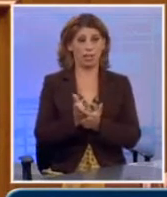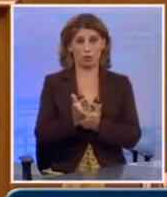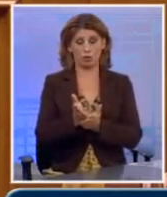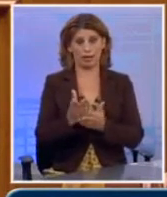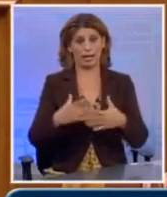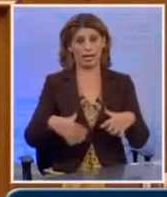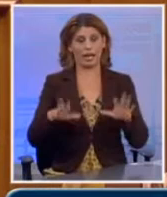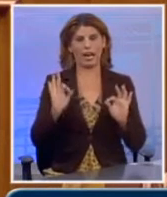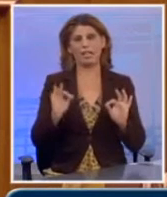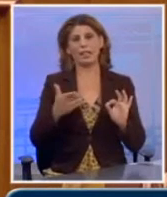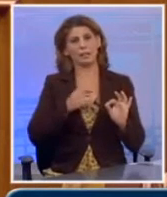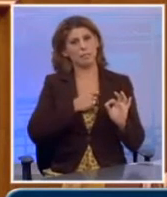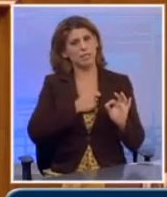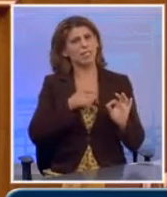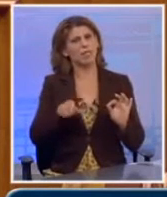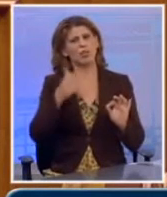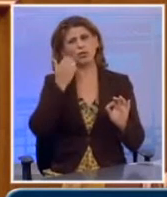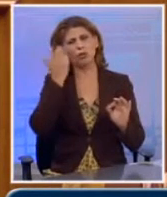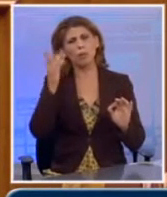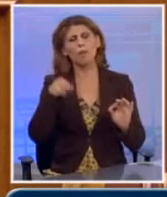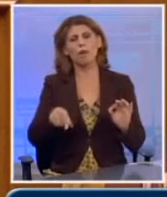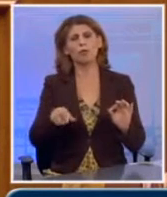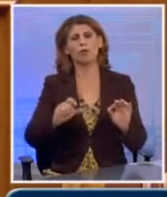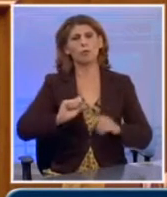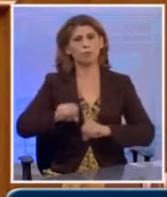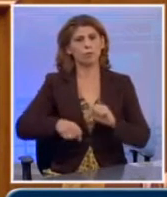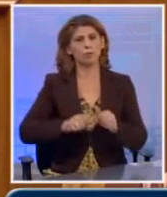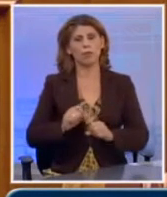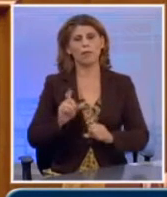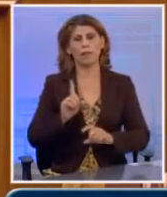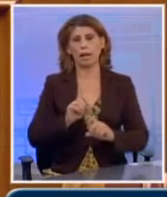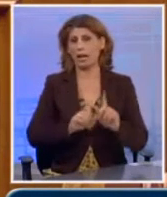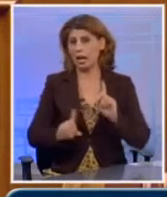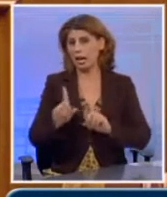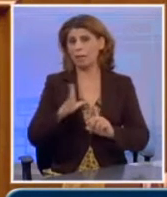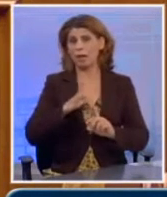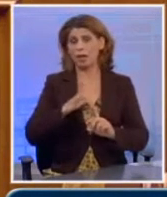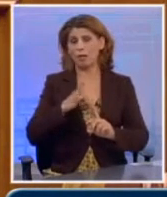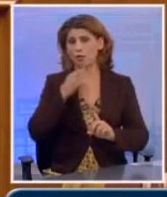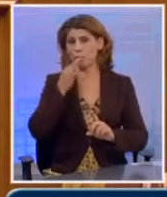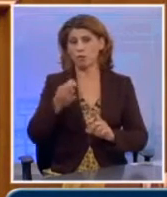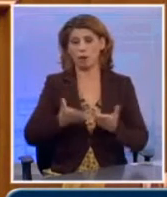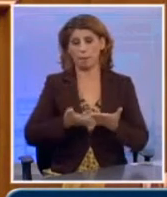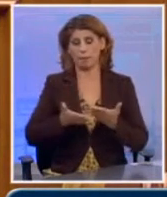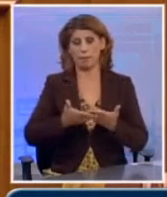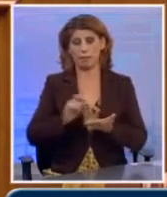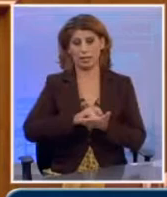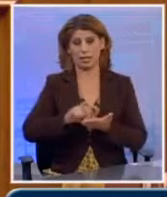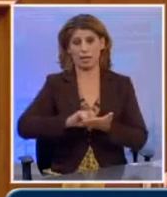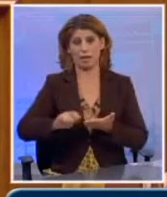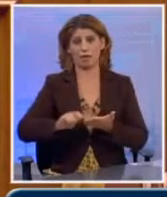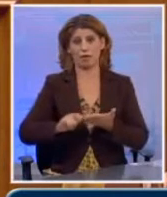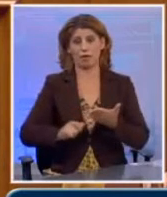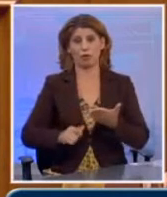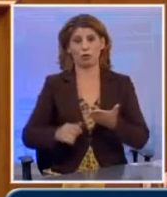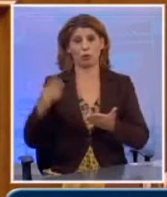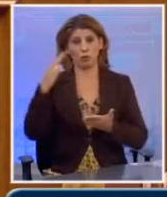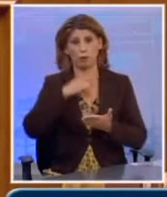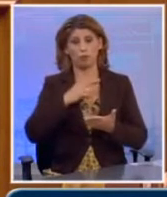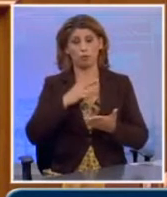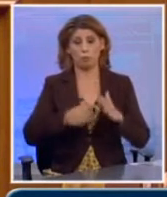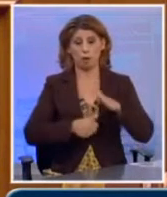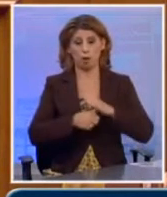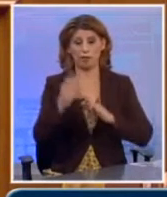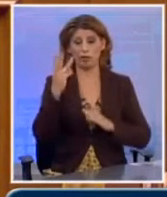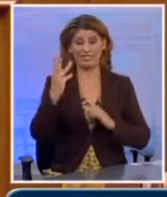Καταρχήν θεωρώ ντροπή αυτό που προσπάθησαν μερικοί να πούν, ότι η επίσκεψη στο γραφείο του Πρωθυπουργού, των Προέδρων των τριών ανωτάτων